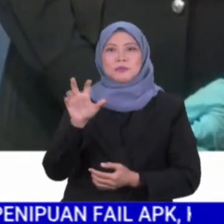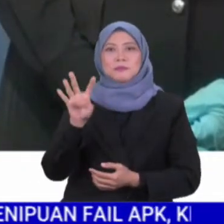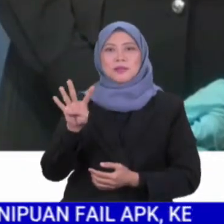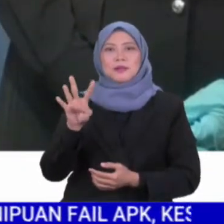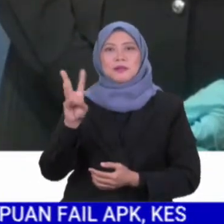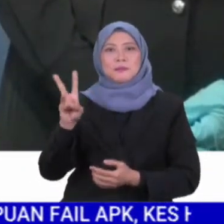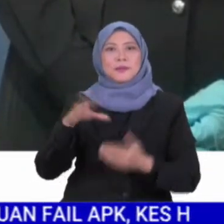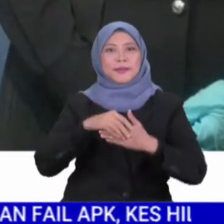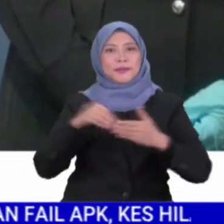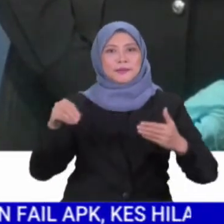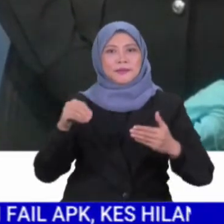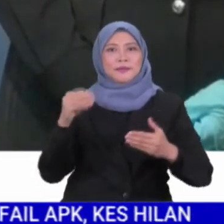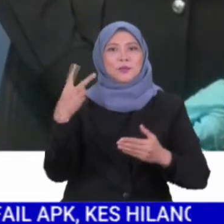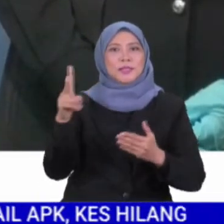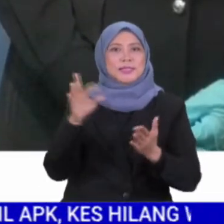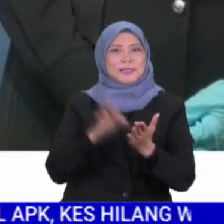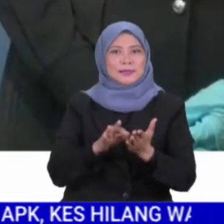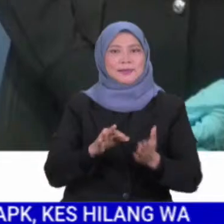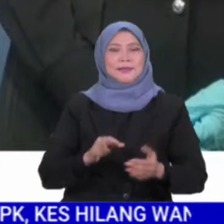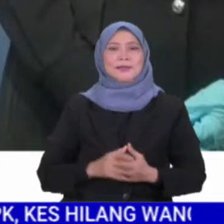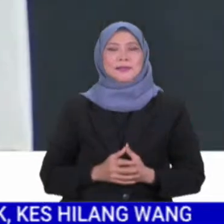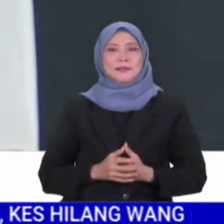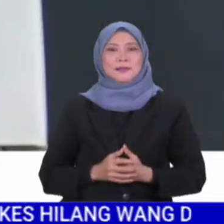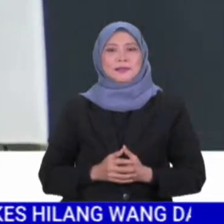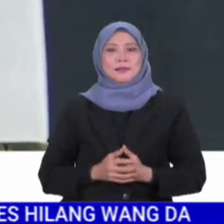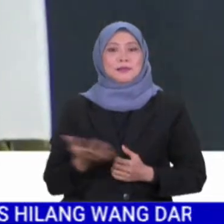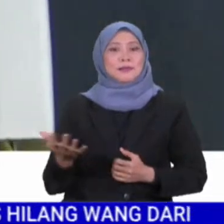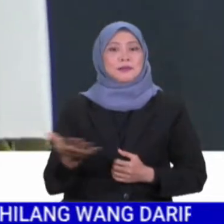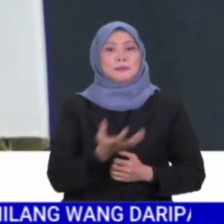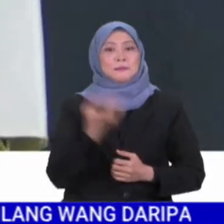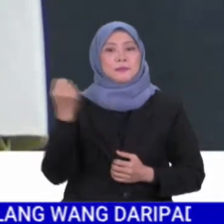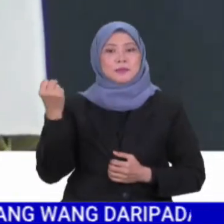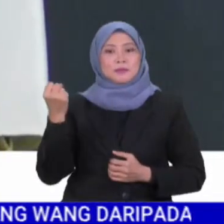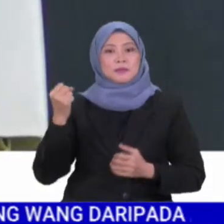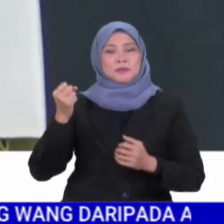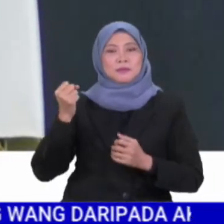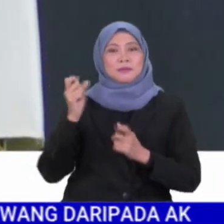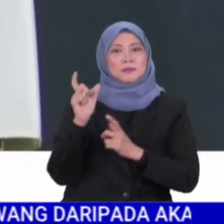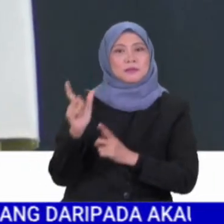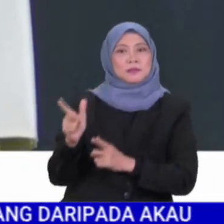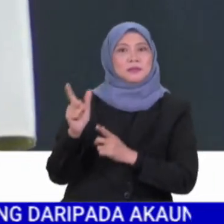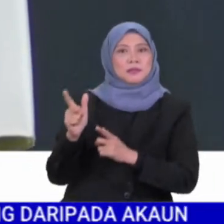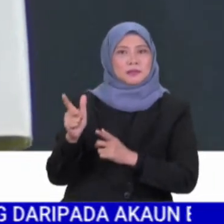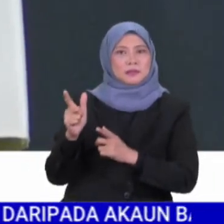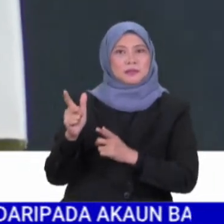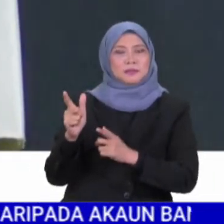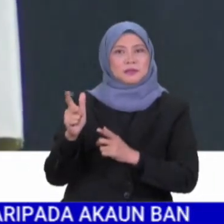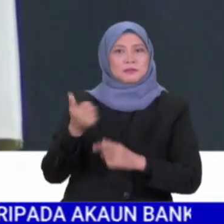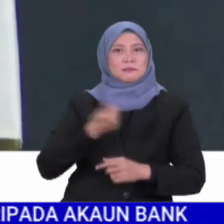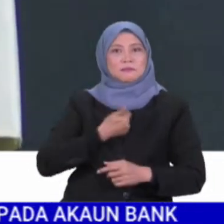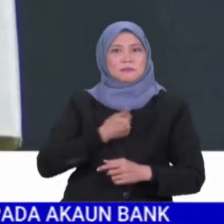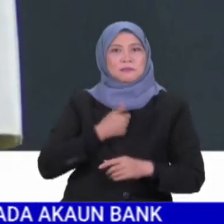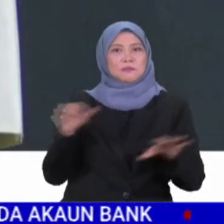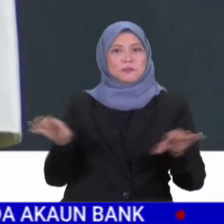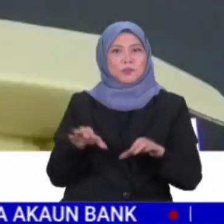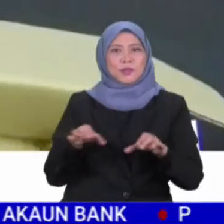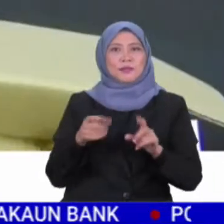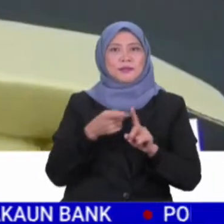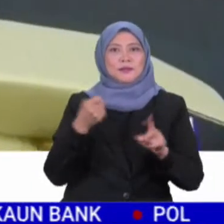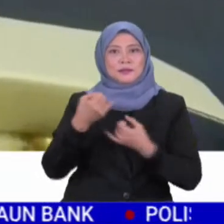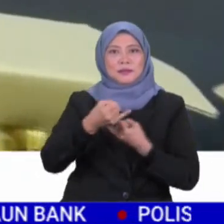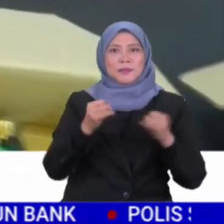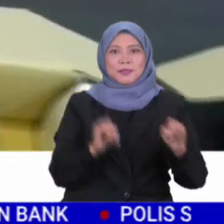RM19,346 dan 12 sen. Dan rampasan senjata buatan sendiri oleh